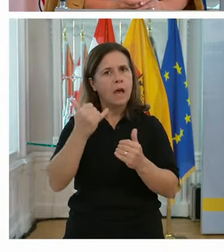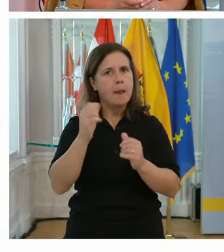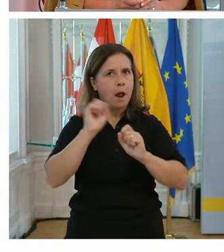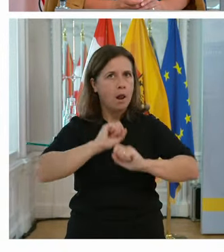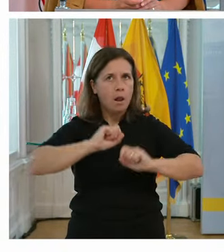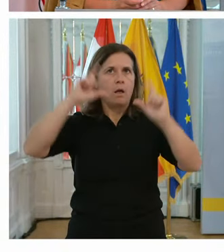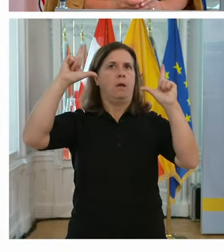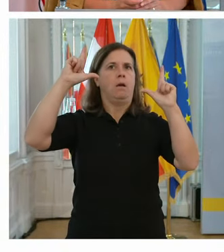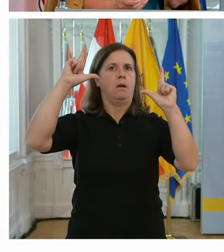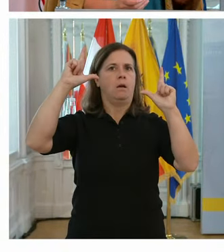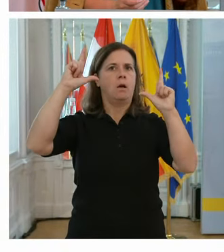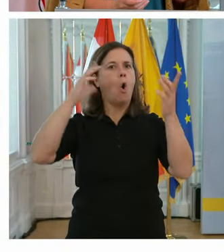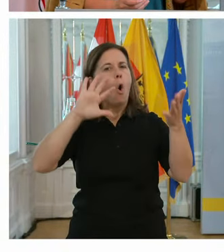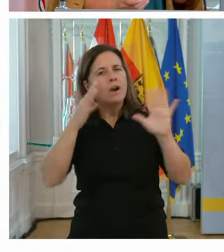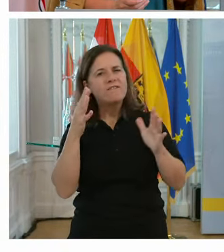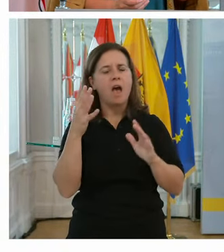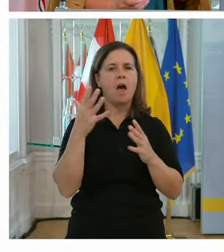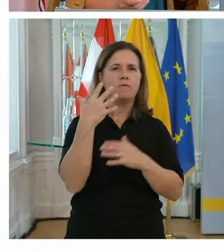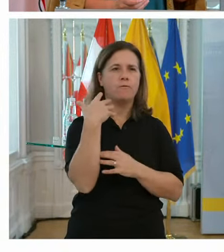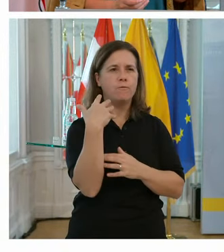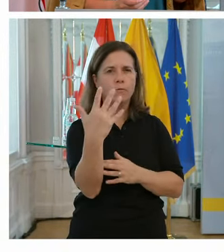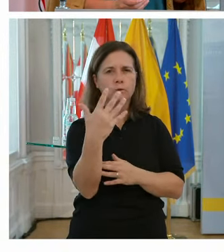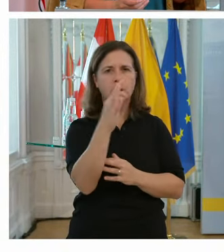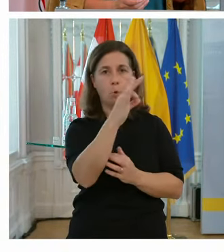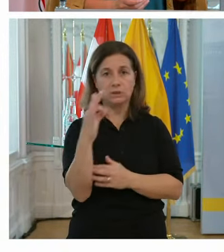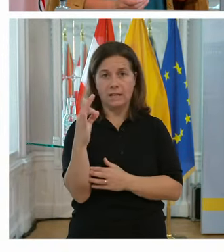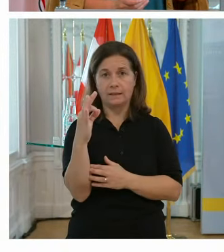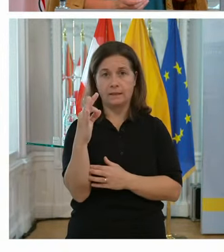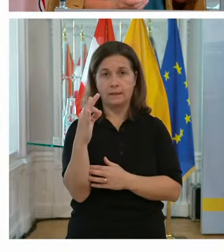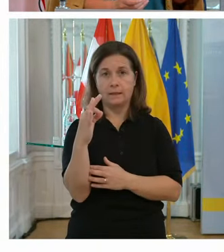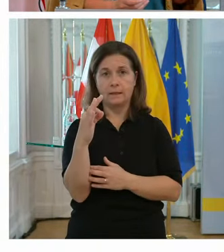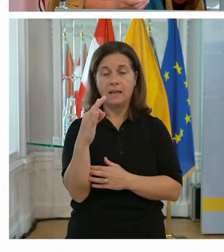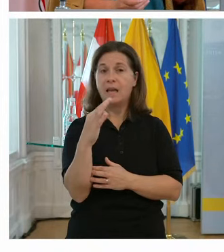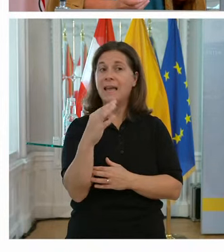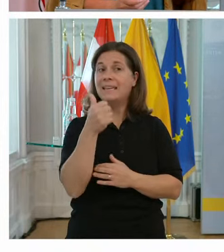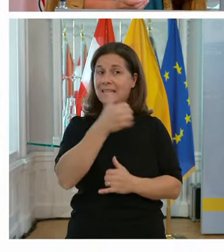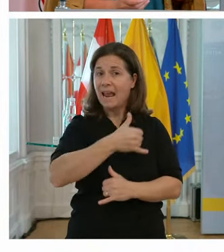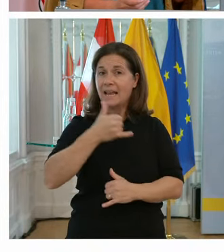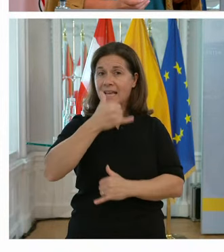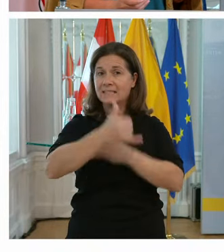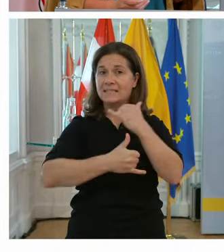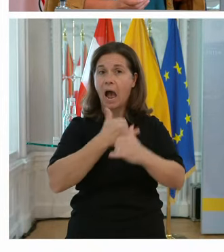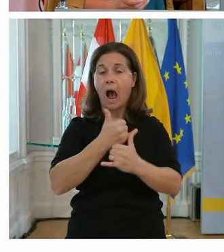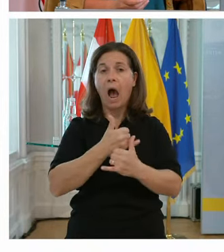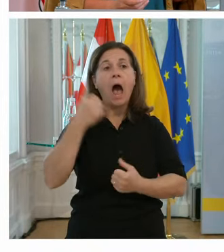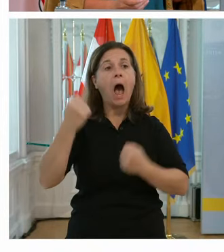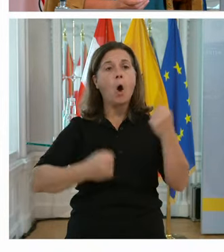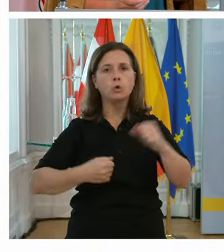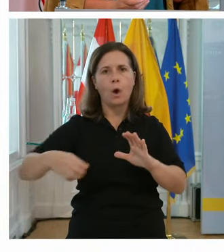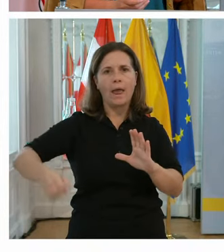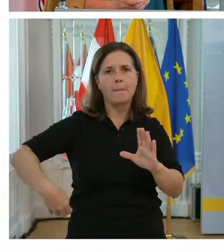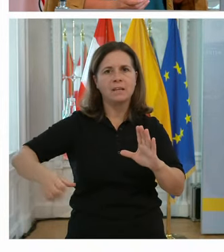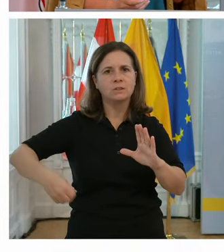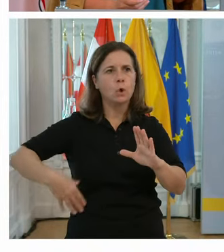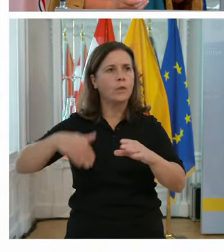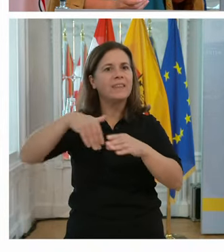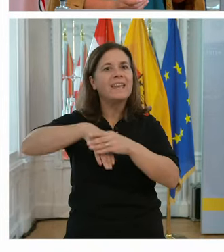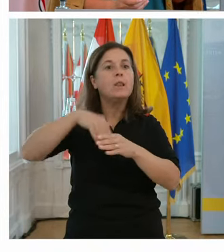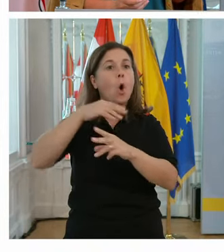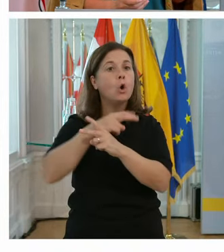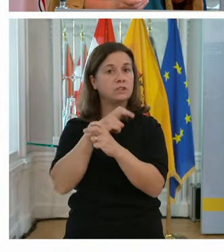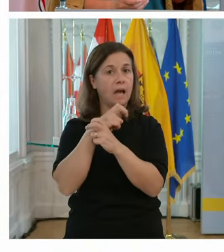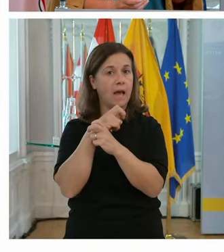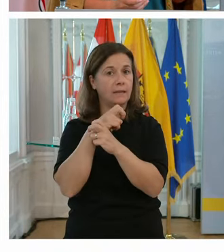das. Das sind rund 50% der jährlichen Pkw-Emissionen in